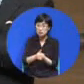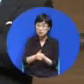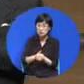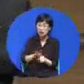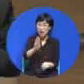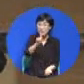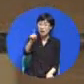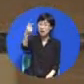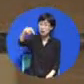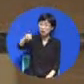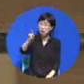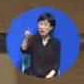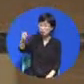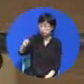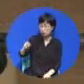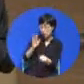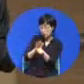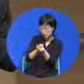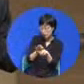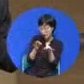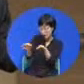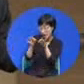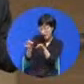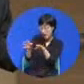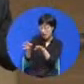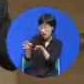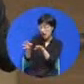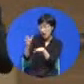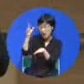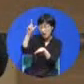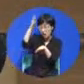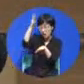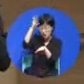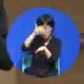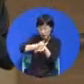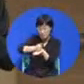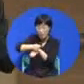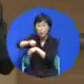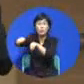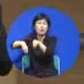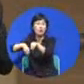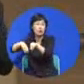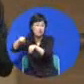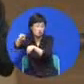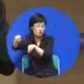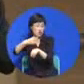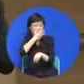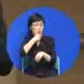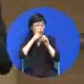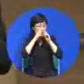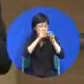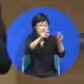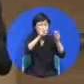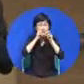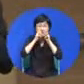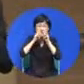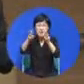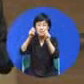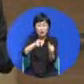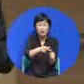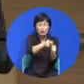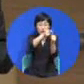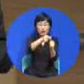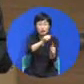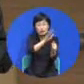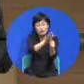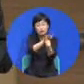우리 바누아투를 도와주려고 합니다만 나중에는 바누아투가 전 섬 살리고 세계 살리는 일이 복음 때문에 일어나게